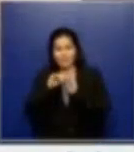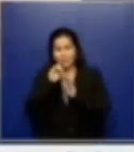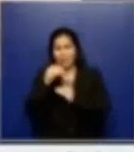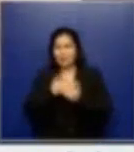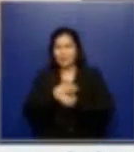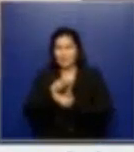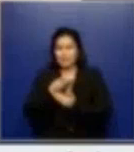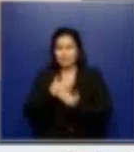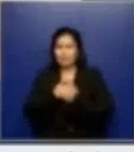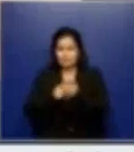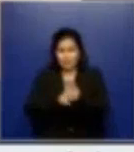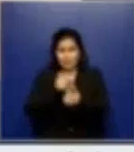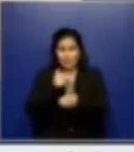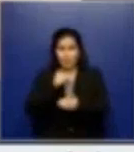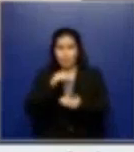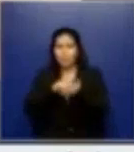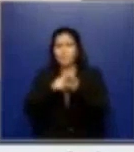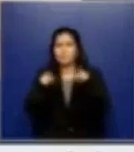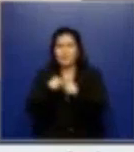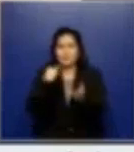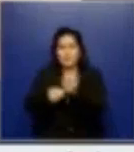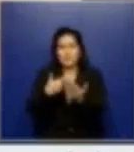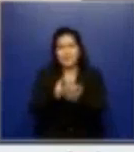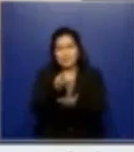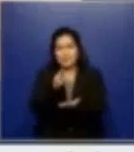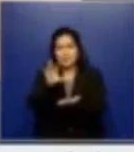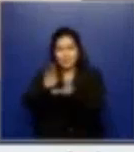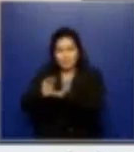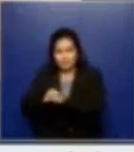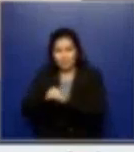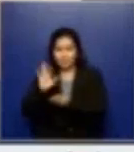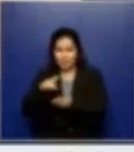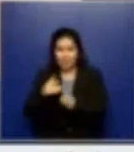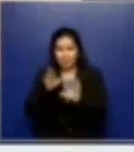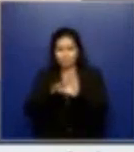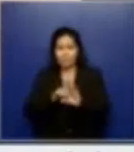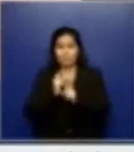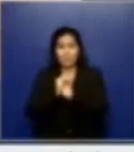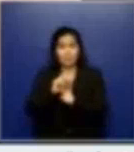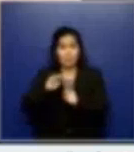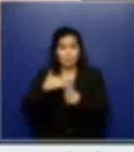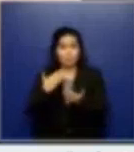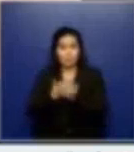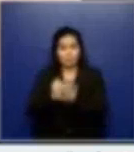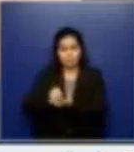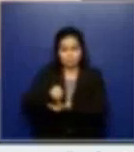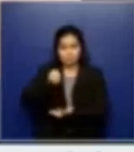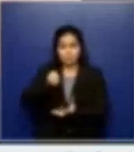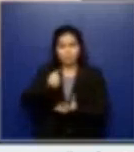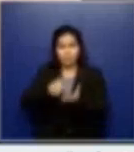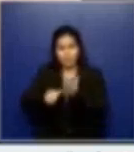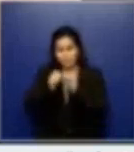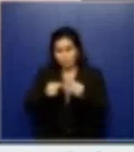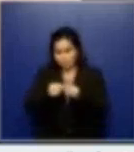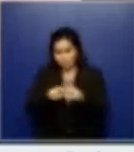ก็บน้อยๆคนก็กลับเข้ามาสู่ระบบภาษีไงครับเก็บถูกเขาก็มาพอมาปั๊บก็เก็บได้เยอะฐานภาษีกว้างต